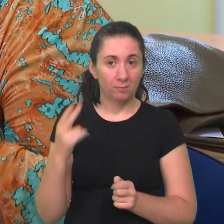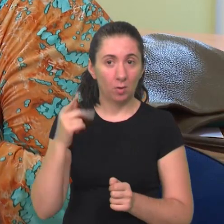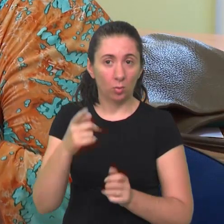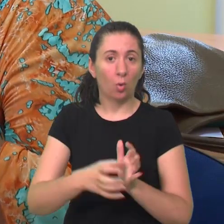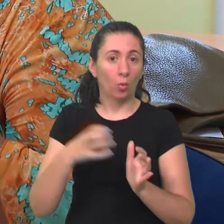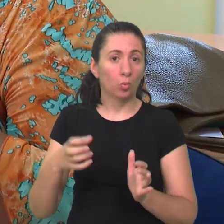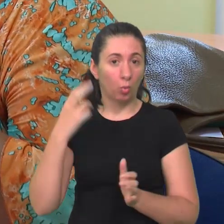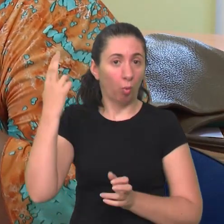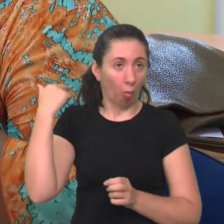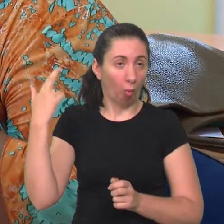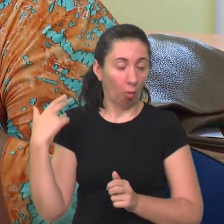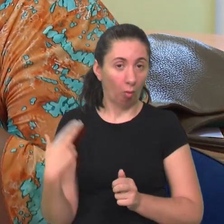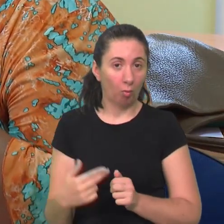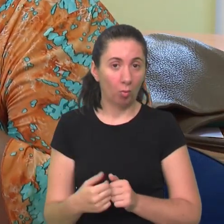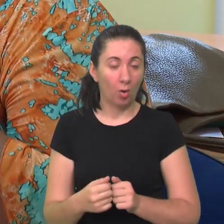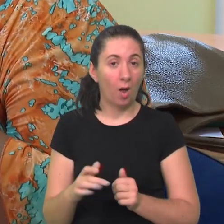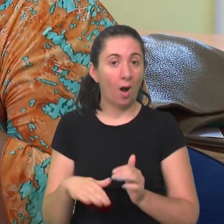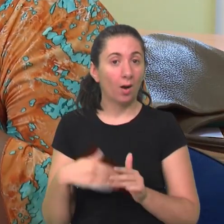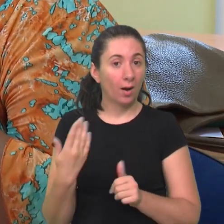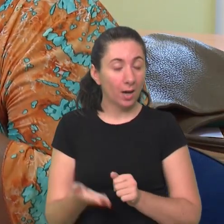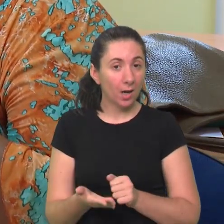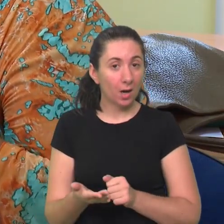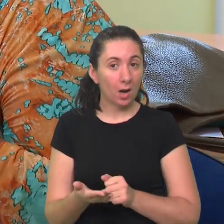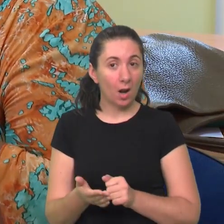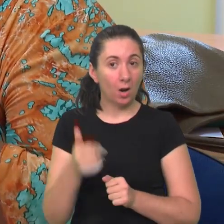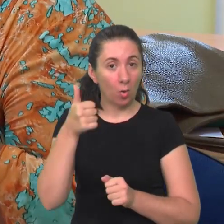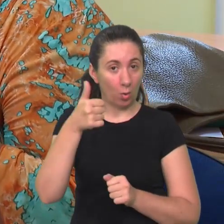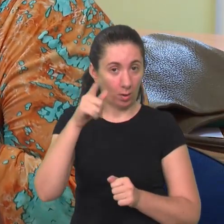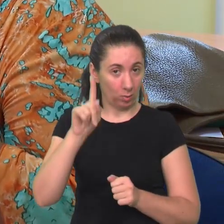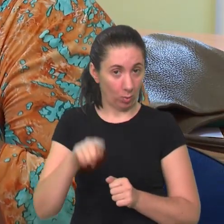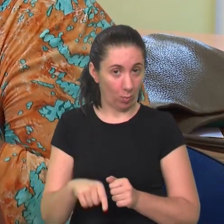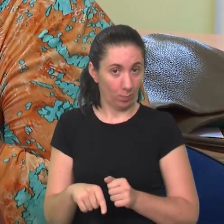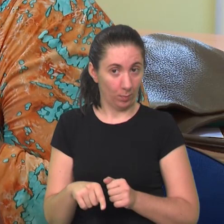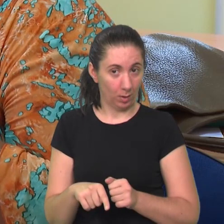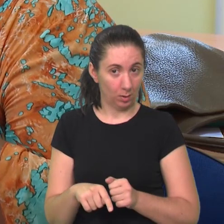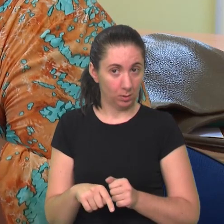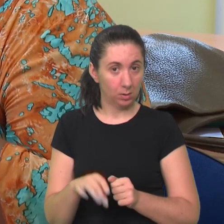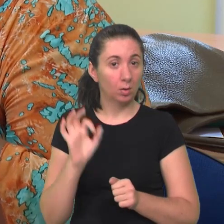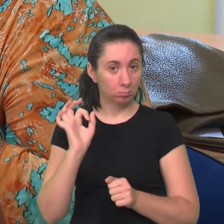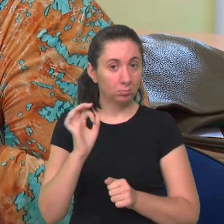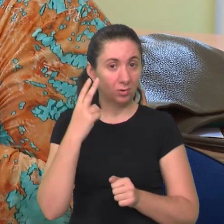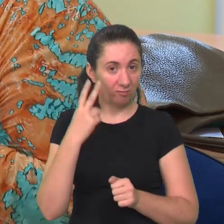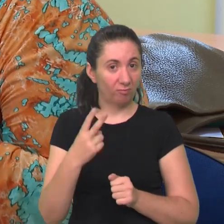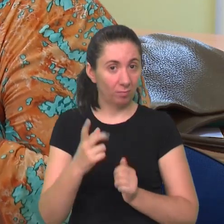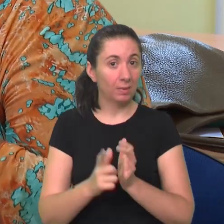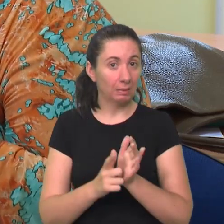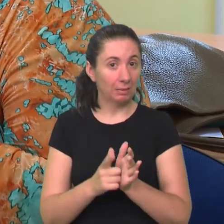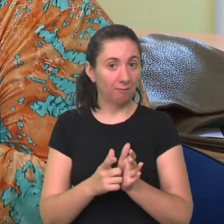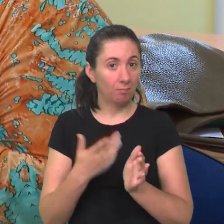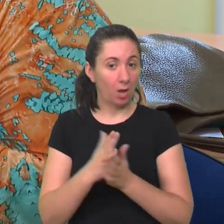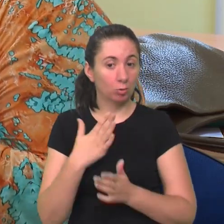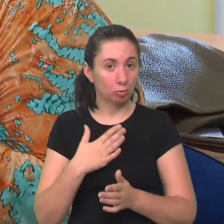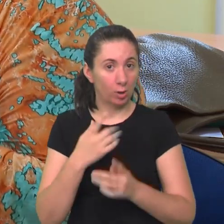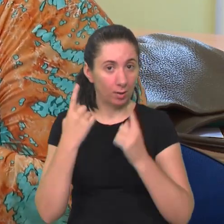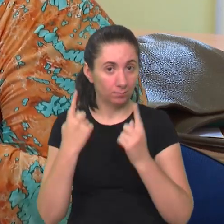to dugo traje. Ali nakon jednog mjeseca dobro se vidi da je vrijeme, ako